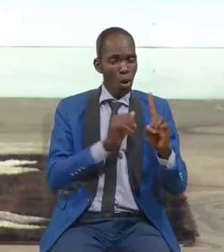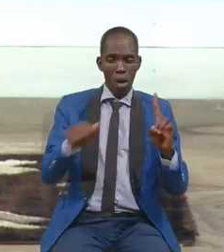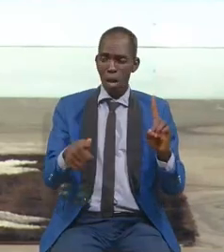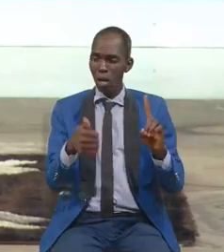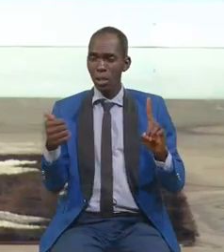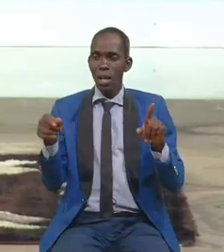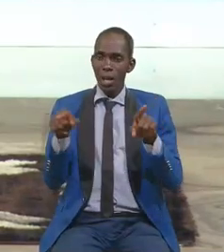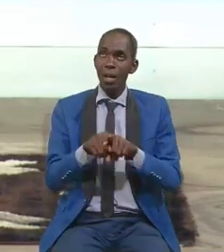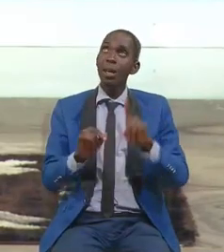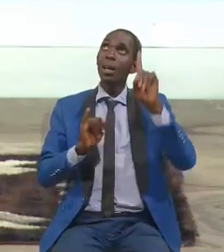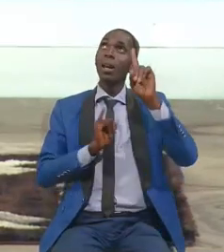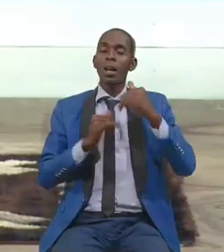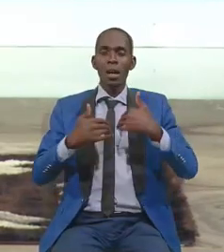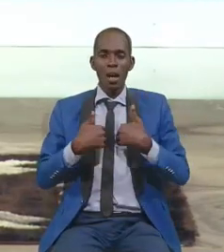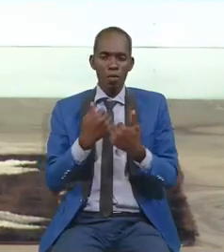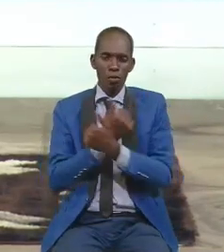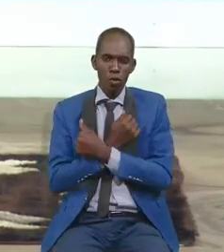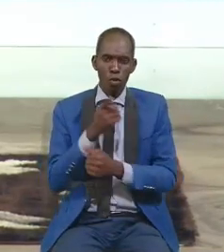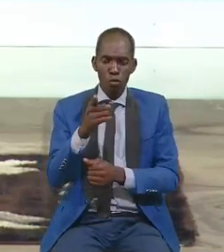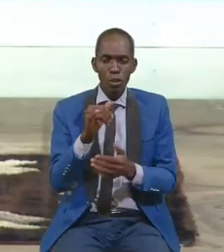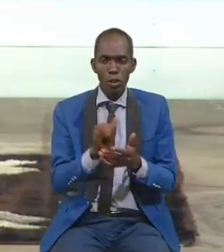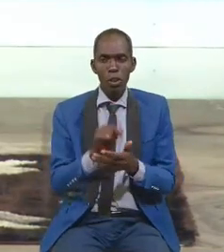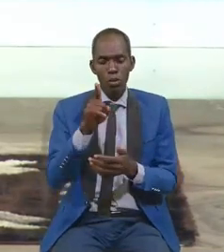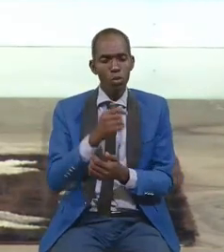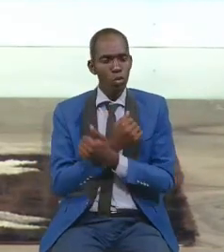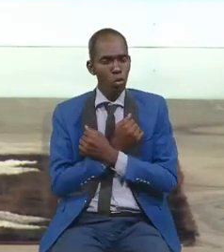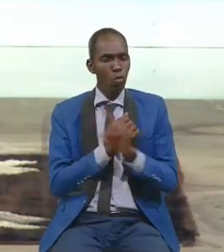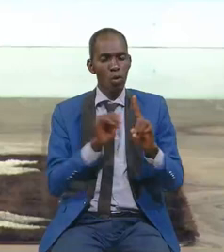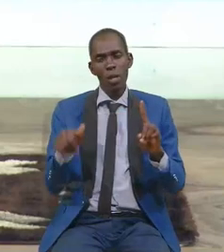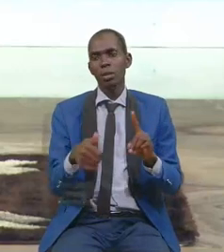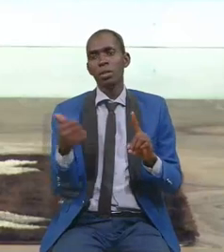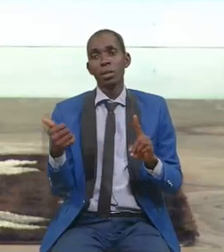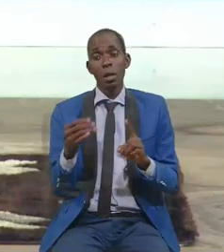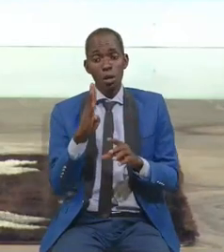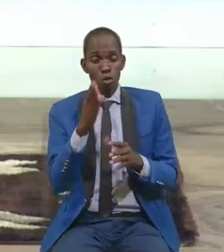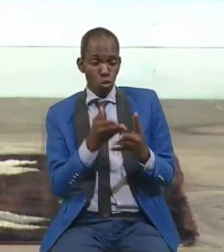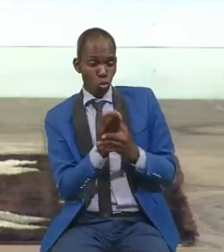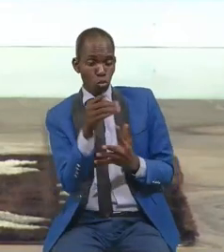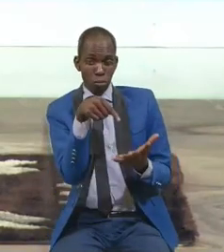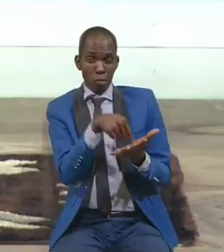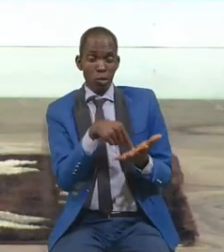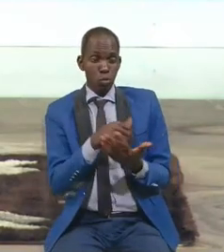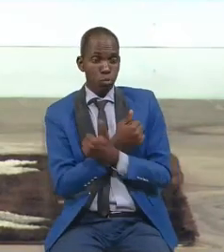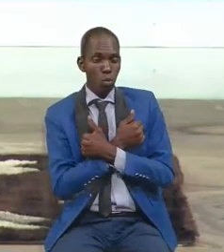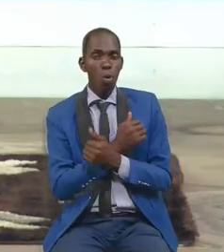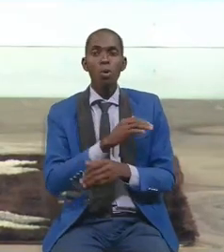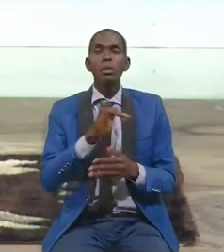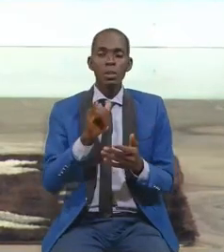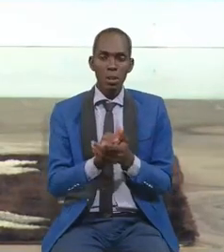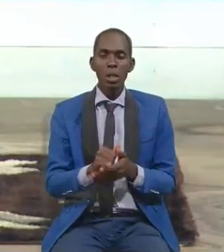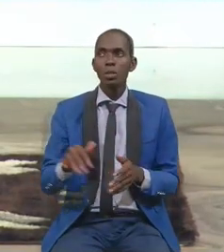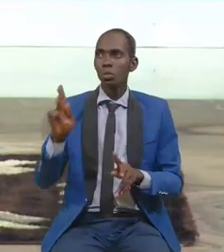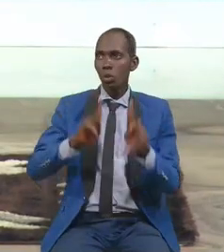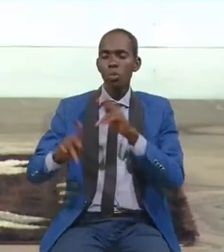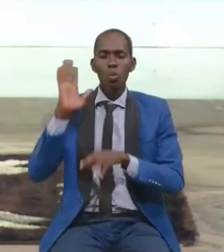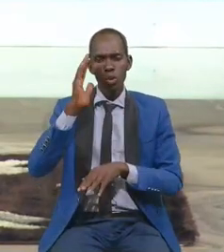comme je vous ai aimé. Vous aussi aimez-vous les uns les autres. 35 à ceci, tous connaîtront que vous êtes mes disciples. Si vous avez